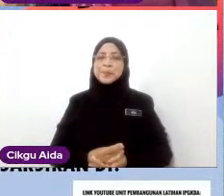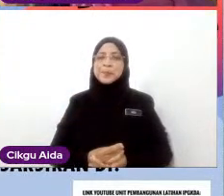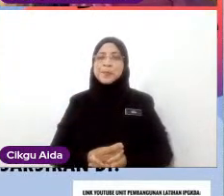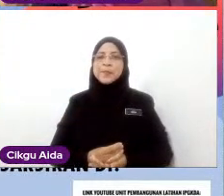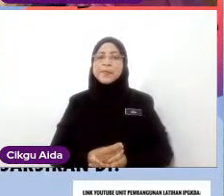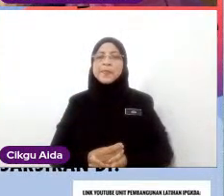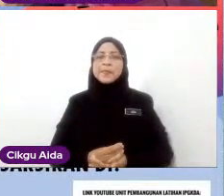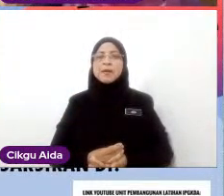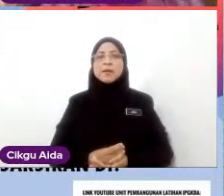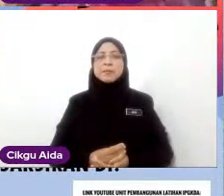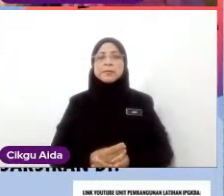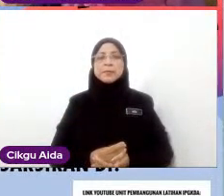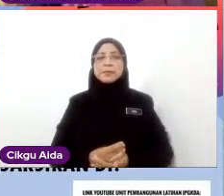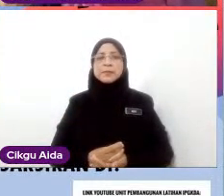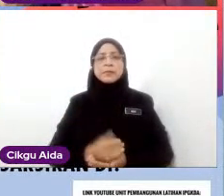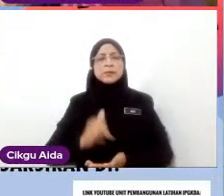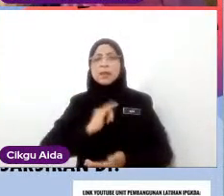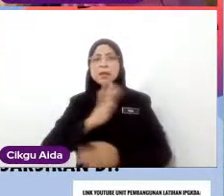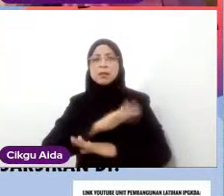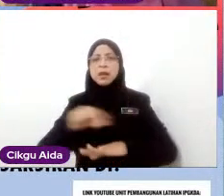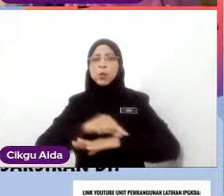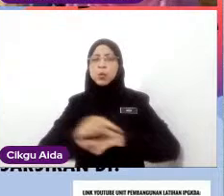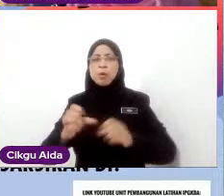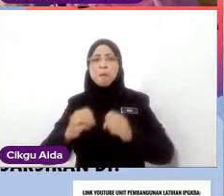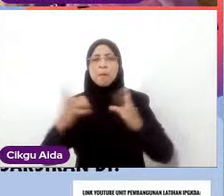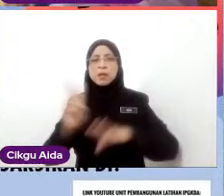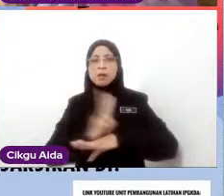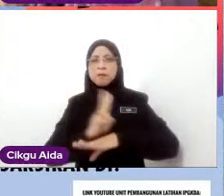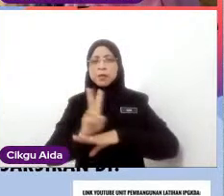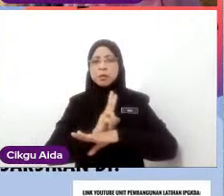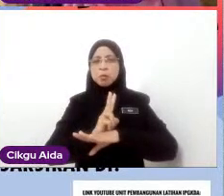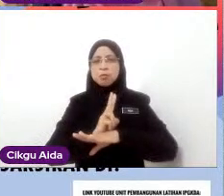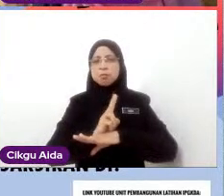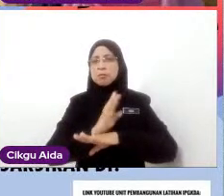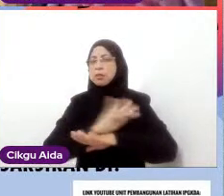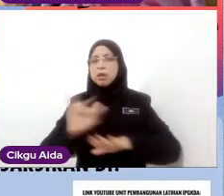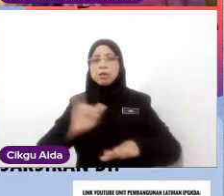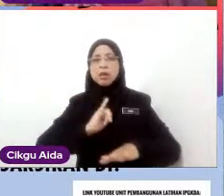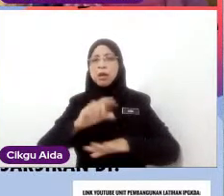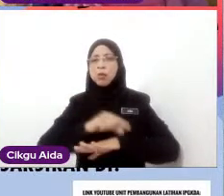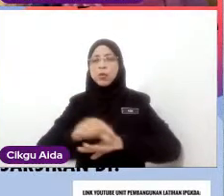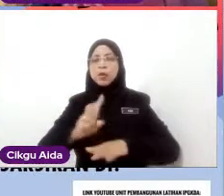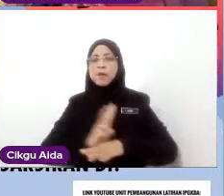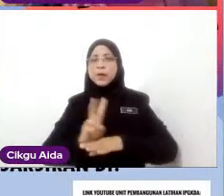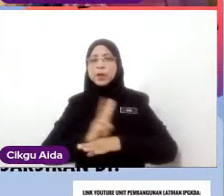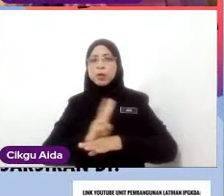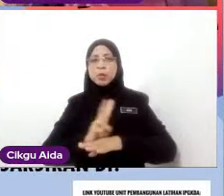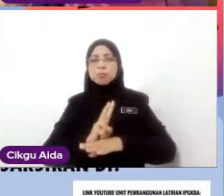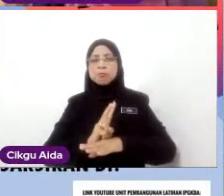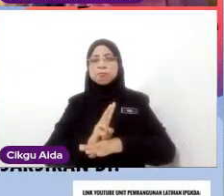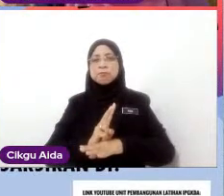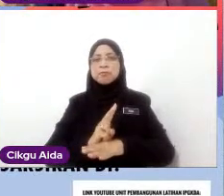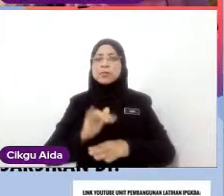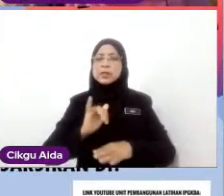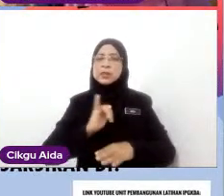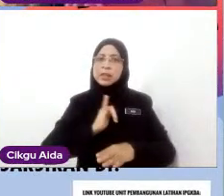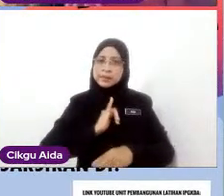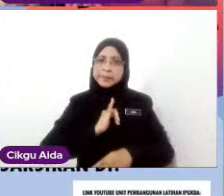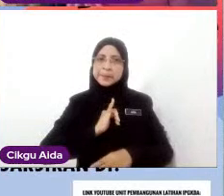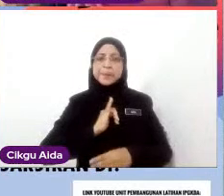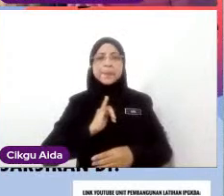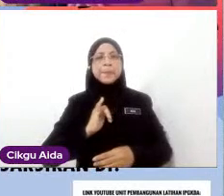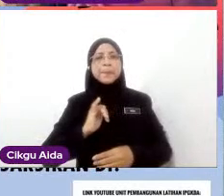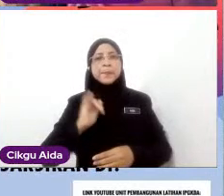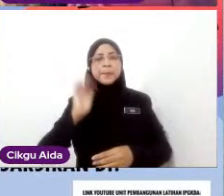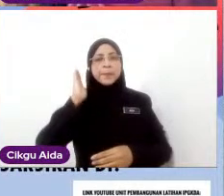saya mengajar, sebab memang dalam kelas, oh, tak kisahlah kelas tu kelas budak pandai ke, kelas budak lemah ke, tapi memang